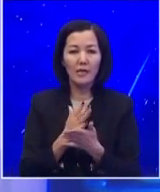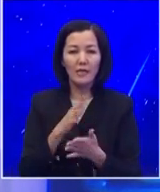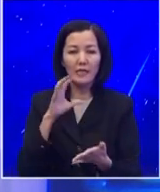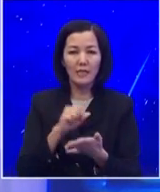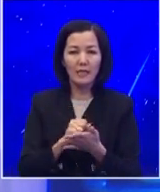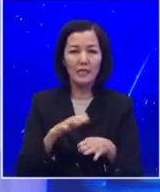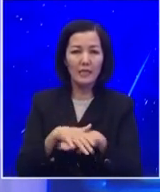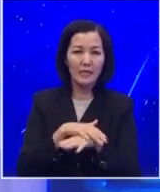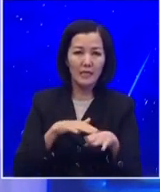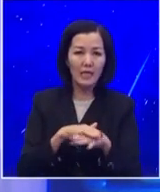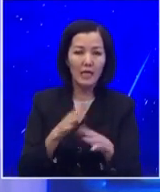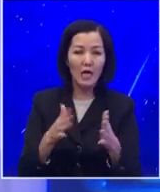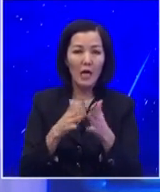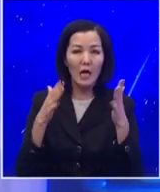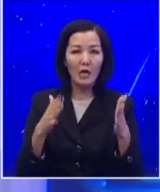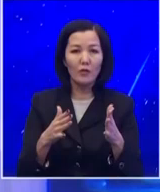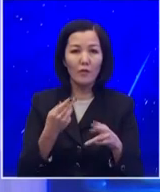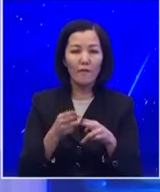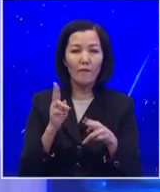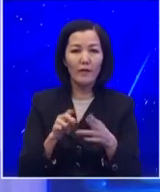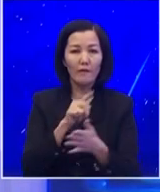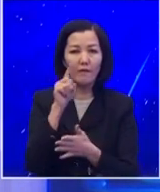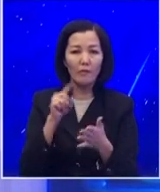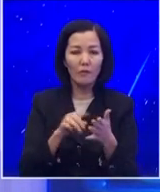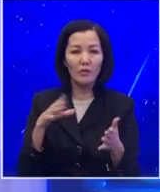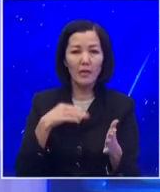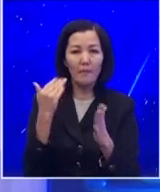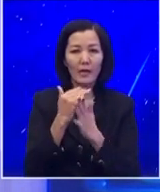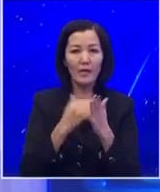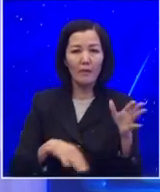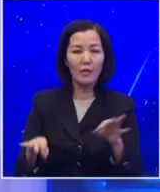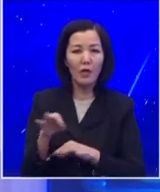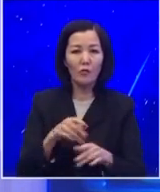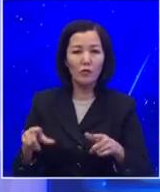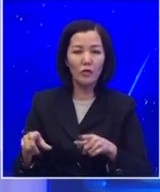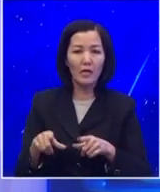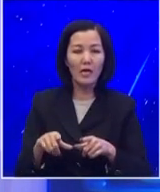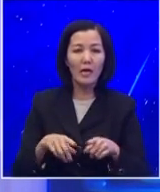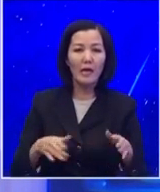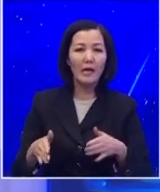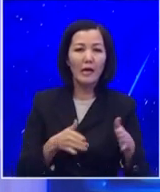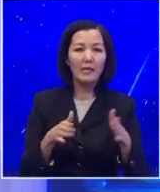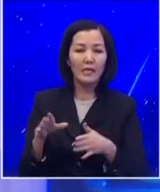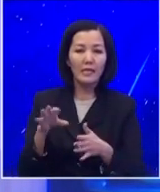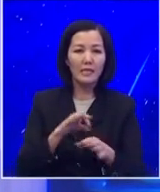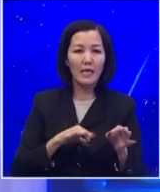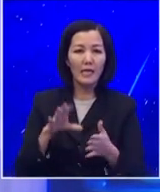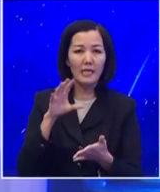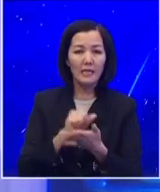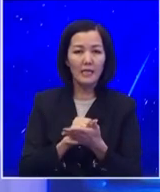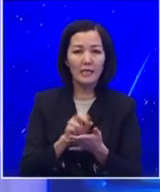занятости населения. Огромным подспорьем в этом вопросе стала программа «Дорожная карта занятости». За счет